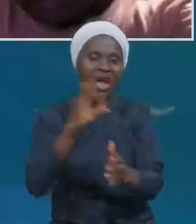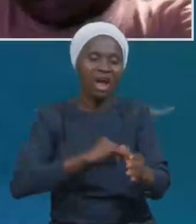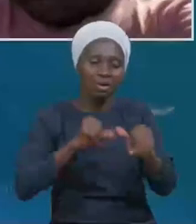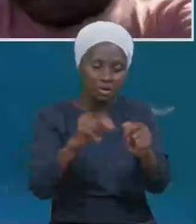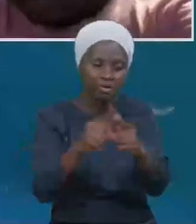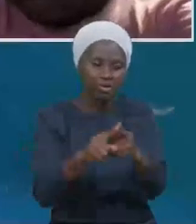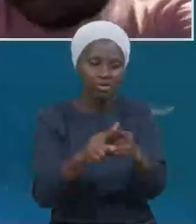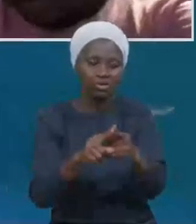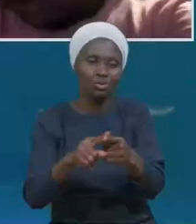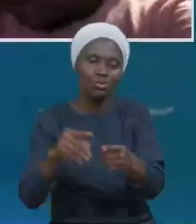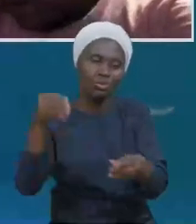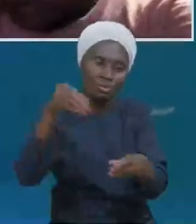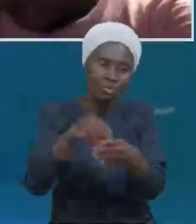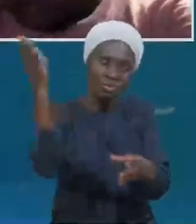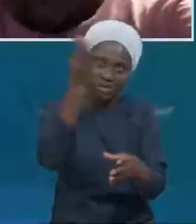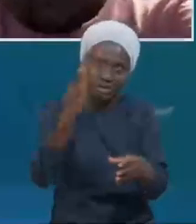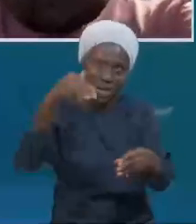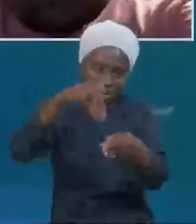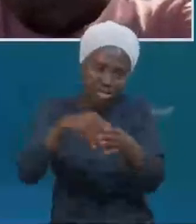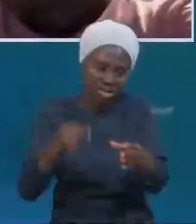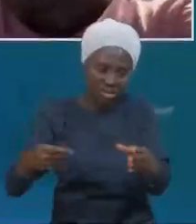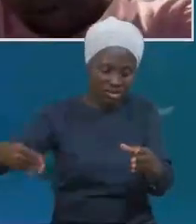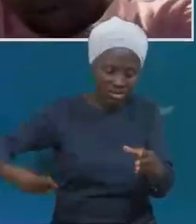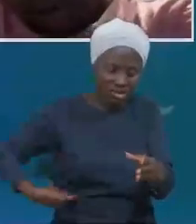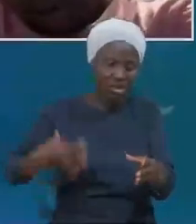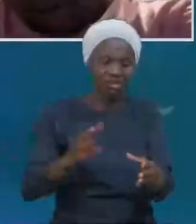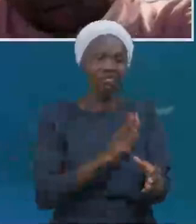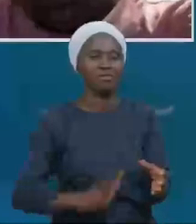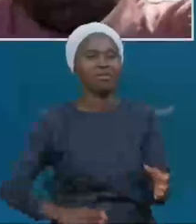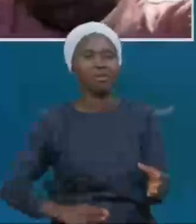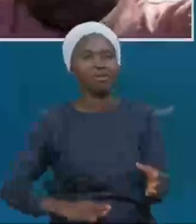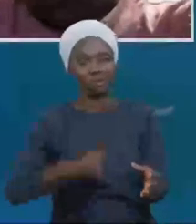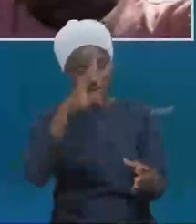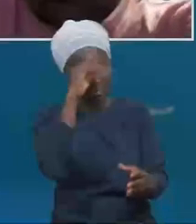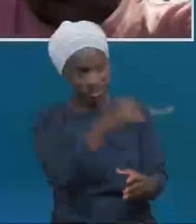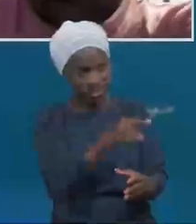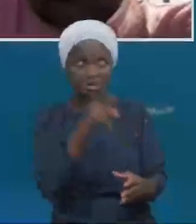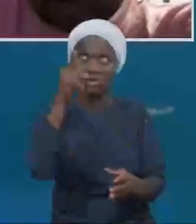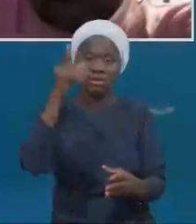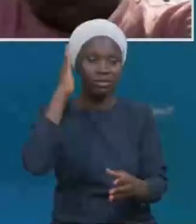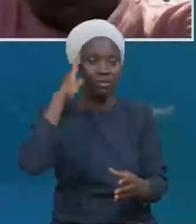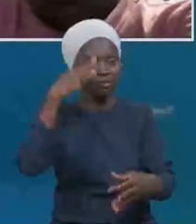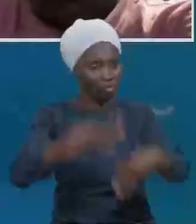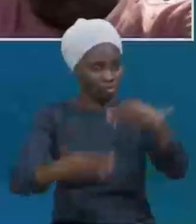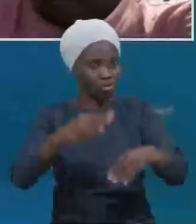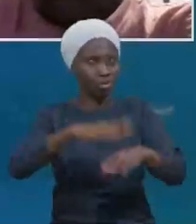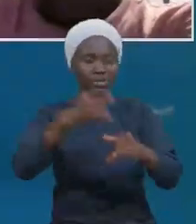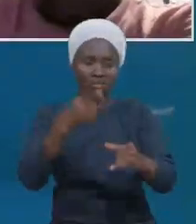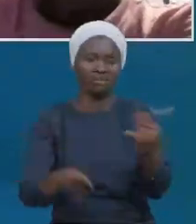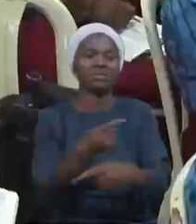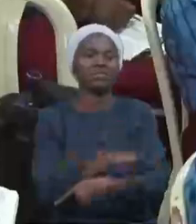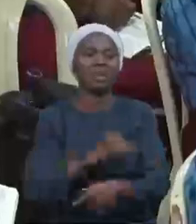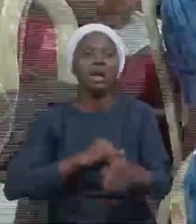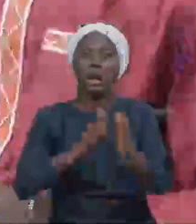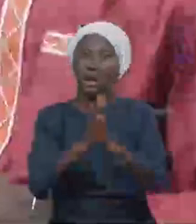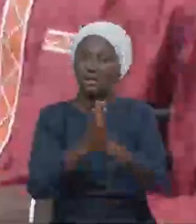Christ. Alors il te jugera au dernier jour. Je prie que tu n'attendes pas jusqu'au jour du